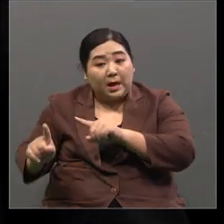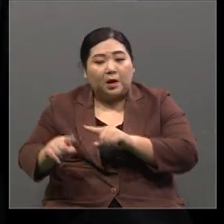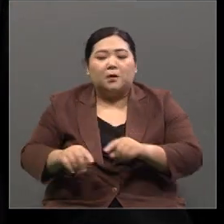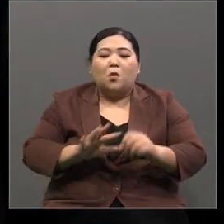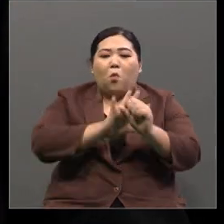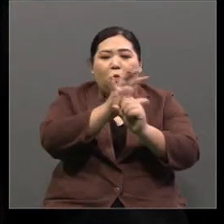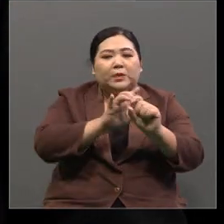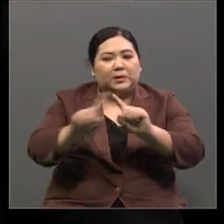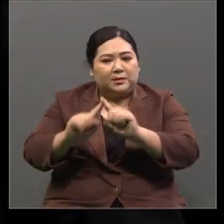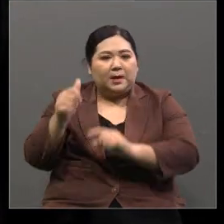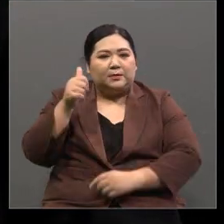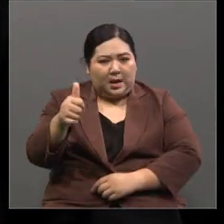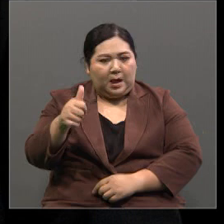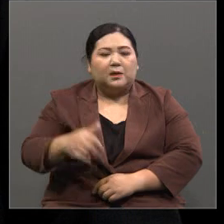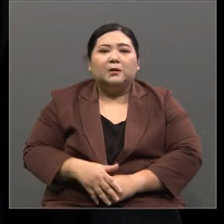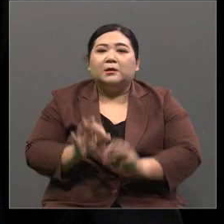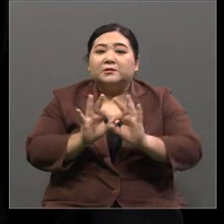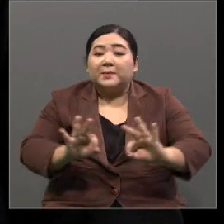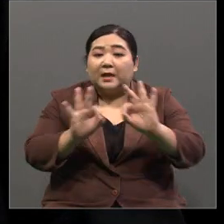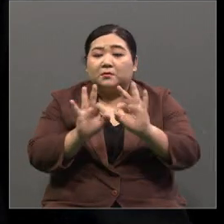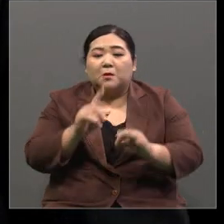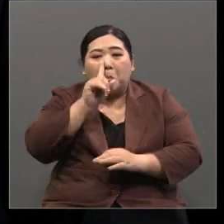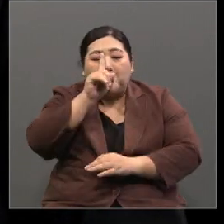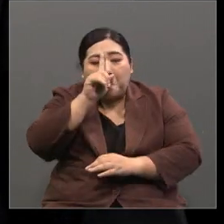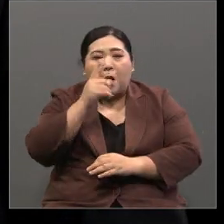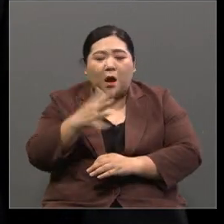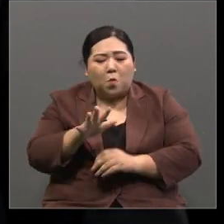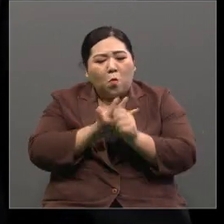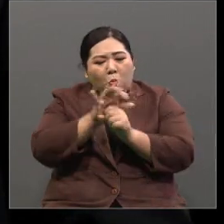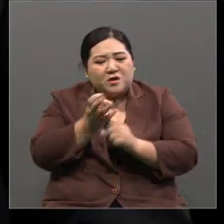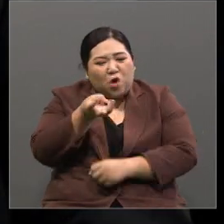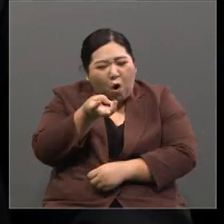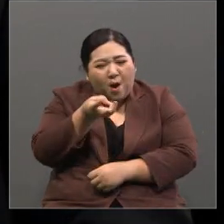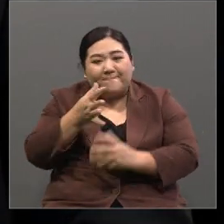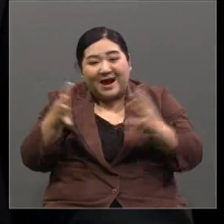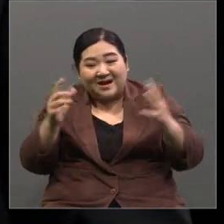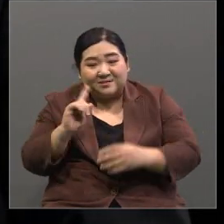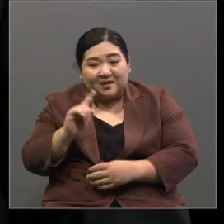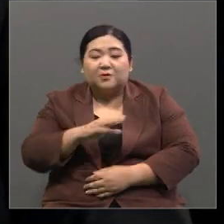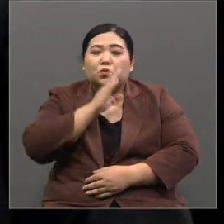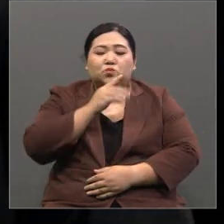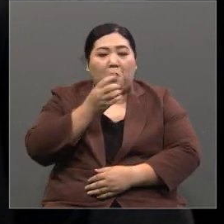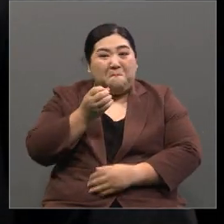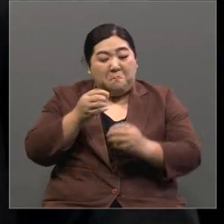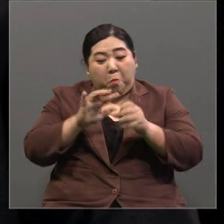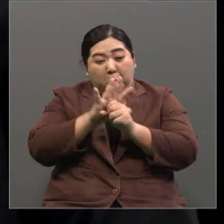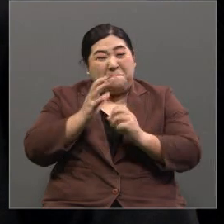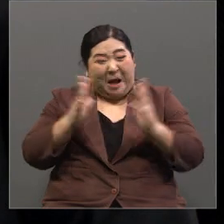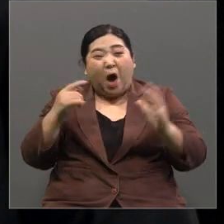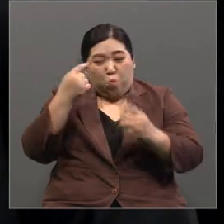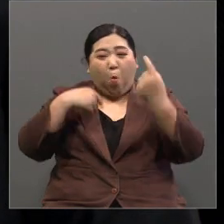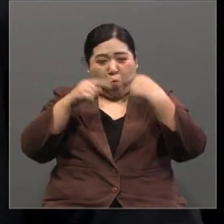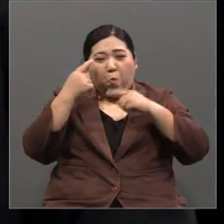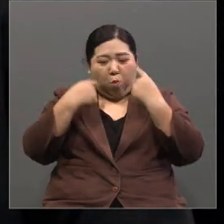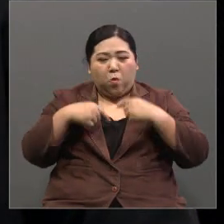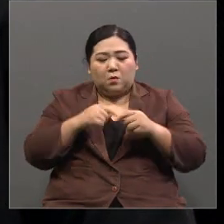บได้เนี่ยก็ตามขนาดแล้วก็ปริมาณของเชื้อในร่างกายคือถ้ามีเชื้อเยอะตรงนี้ก็จะตรวจเจอนั่นเองนอกจากนี้ยังบอกด้ว